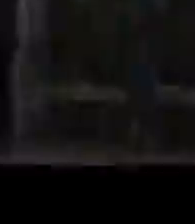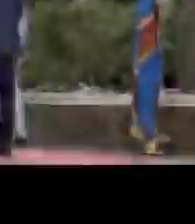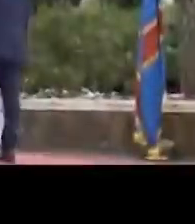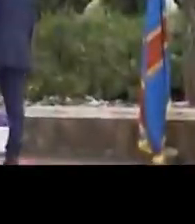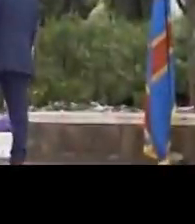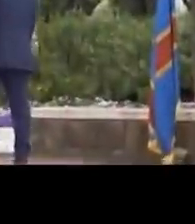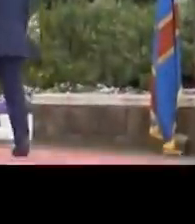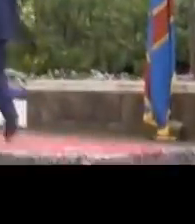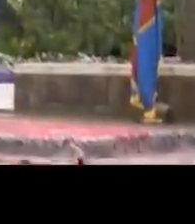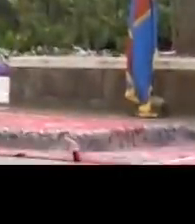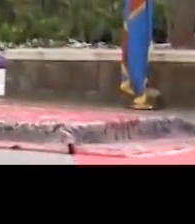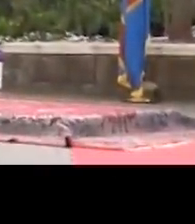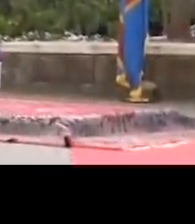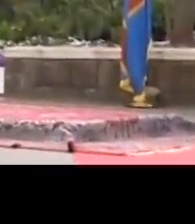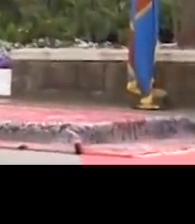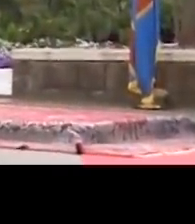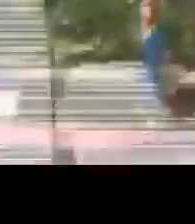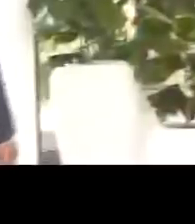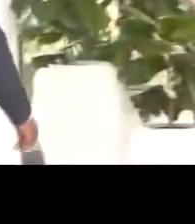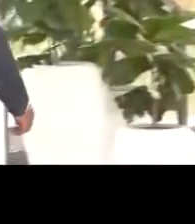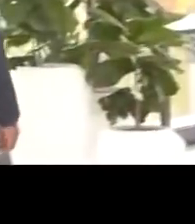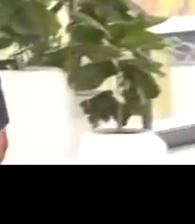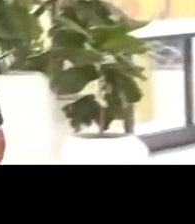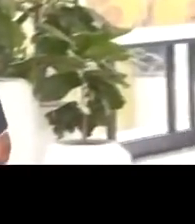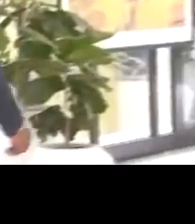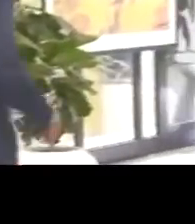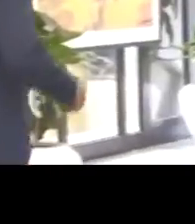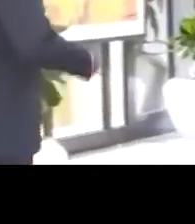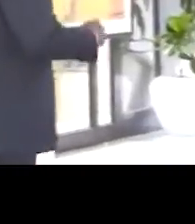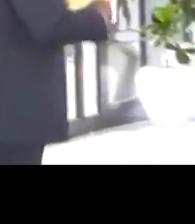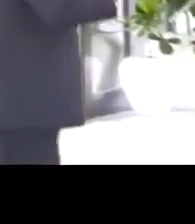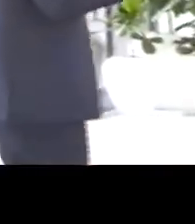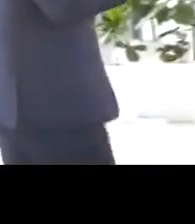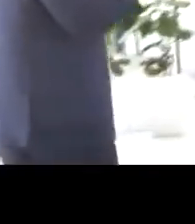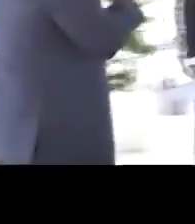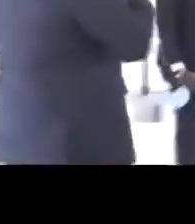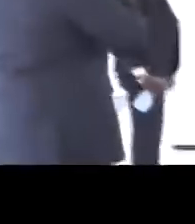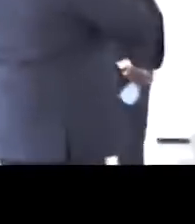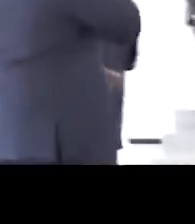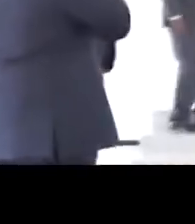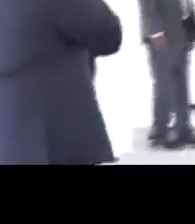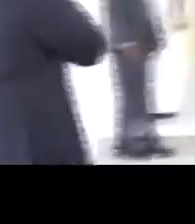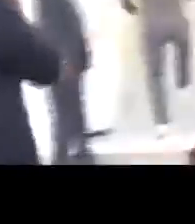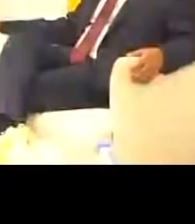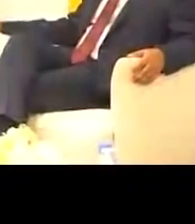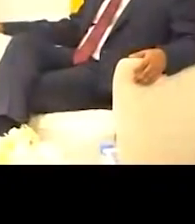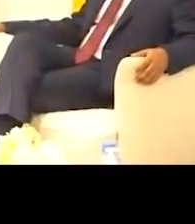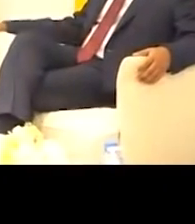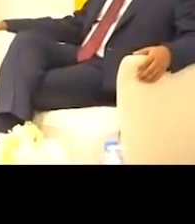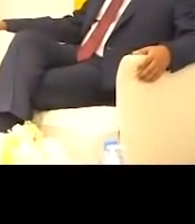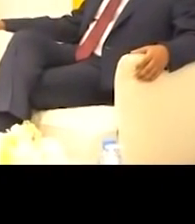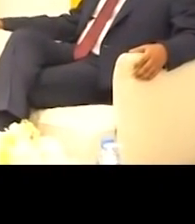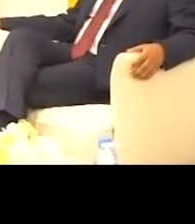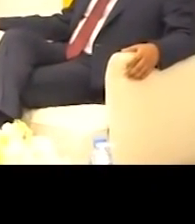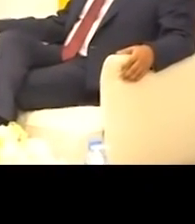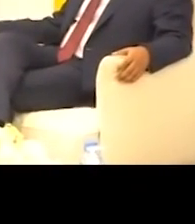nous sermonner à d'accueil terminé le premier ministre éthiopien et sa délégation s'entretiennent pendant plus d'une heure avec le